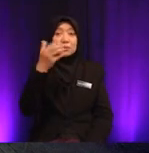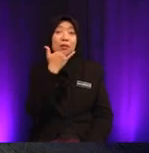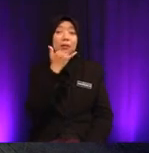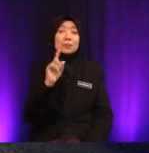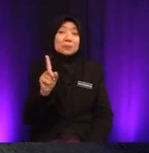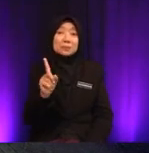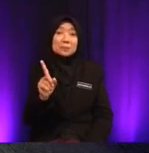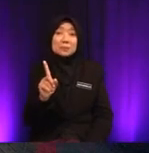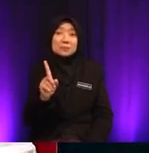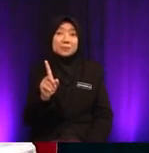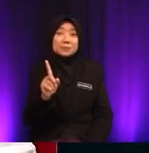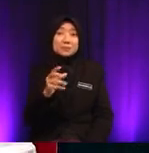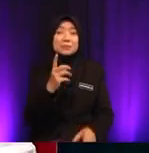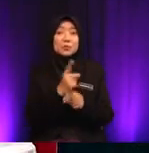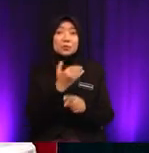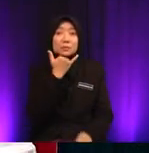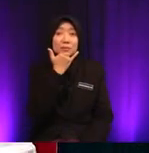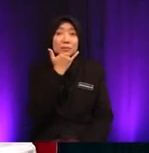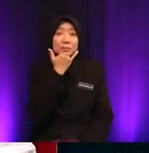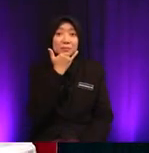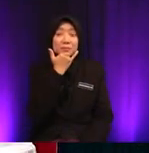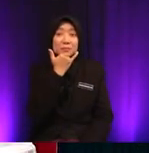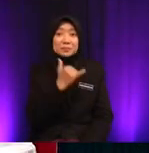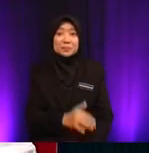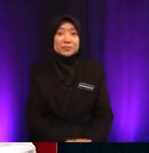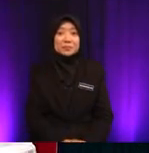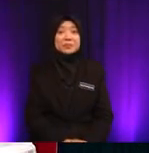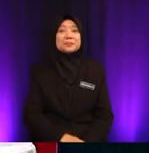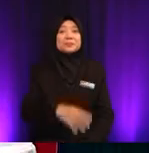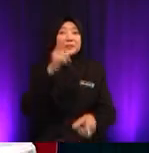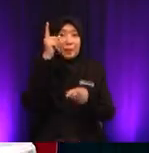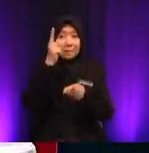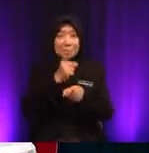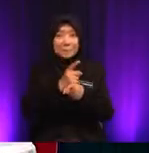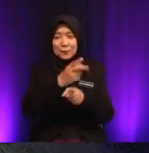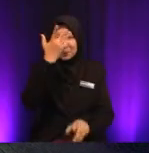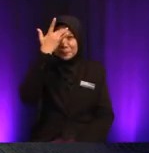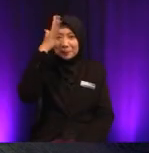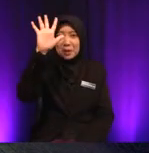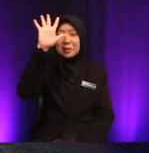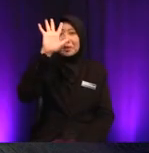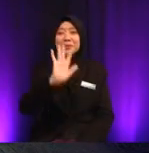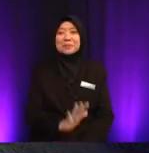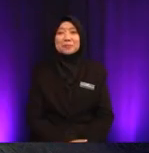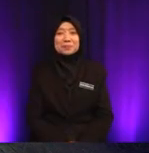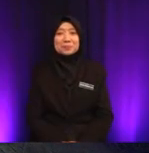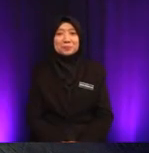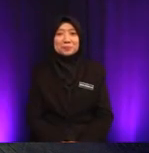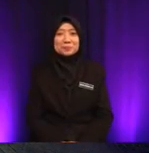ada ke siapa ini pengeringan sangat bijak betul ya alhamdulillah